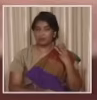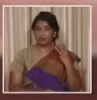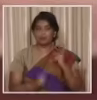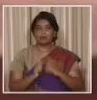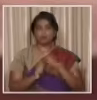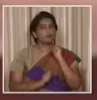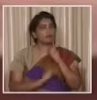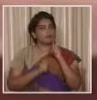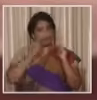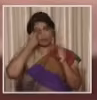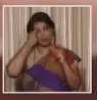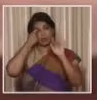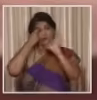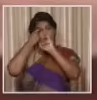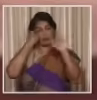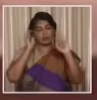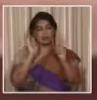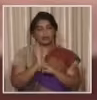ගෙවීම් කරනවා